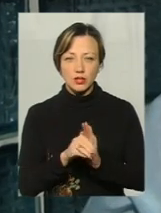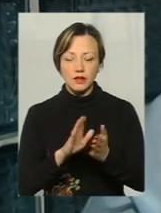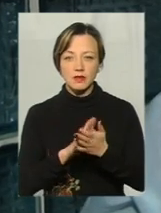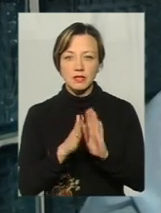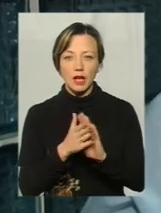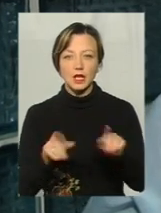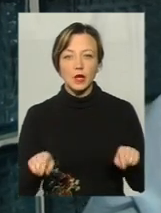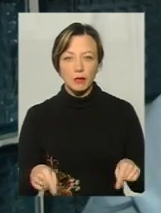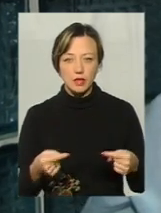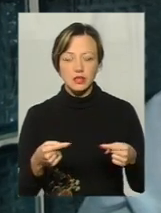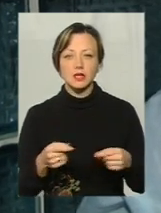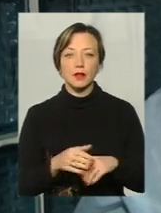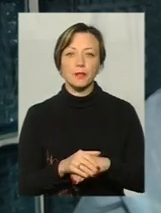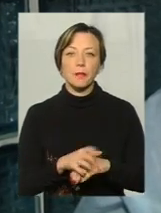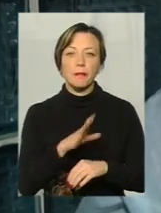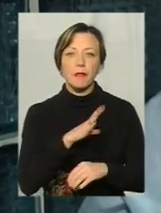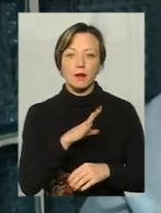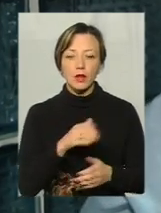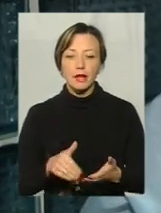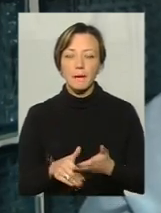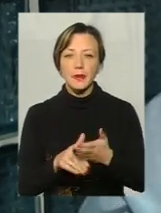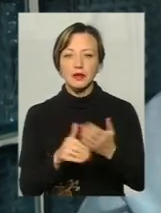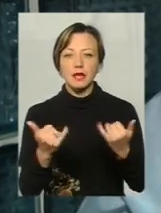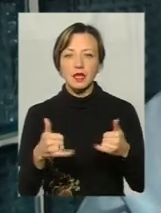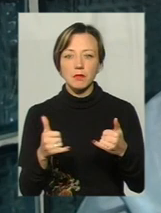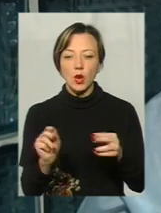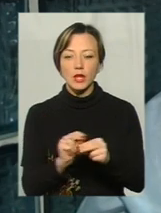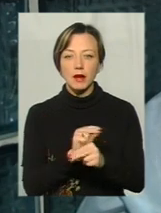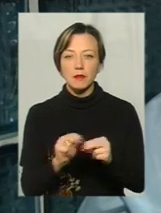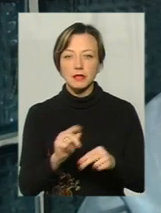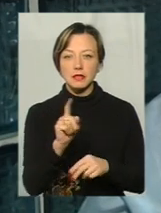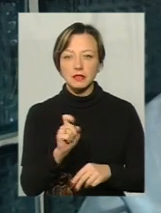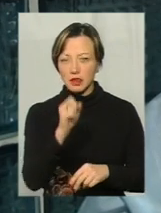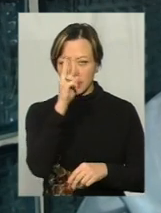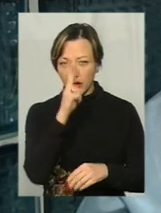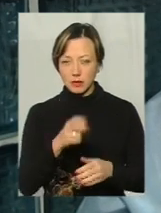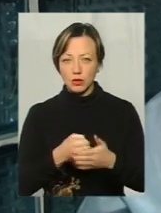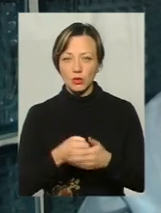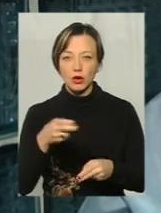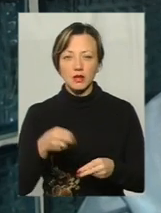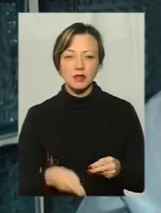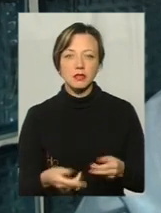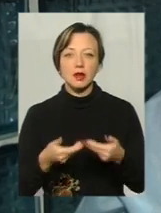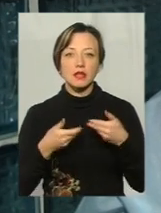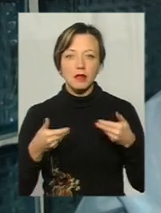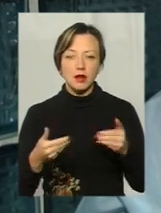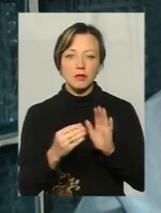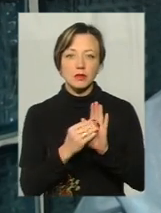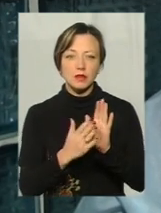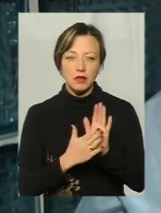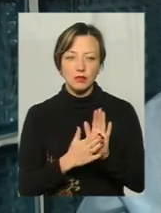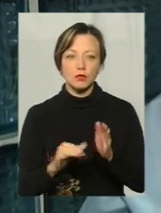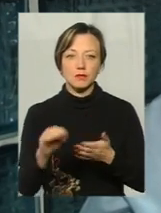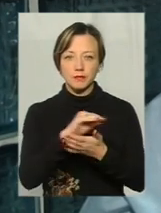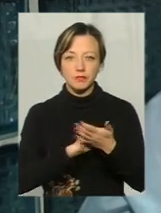ремісії. Були на підтримуючій хіміотерапії, і от за два місяці до кінця нам поставили, що в нас